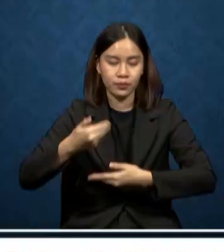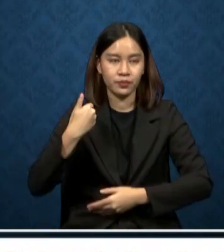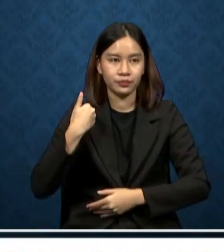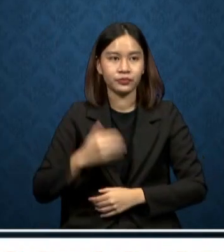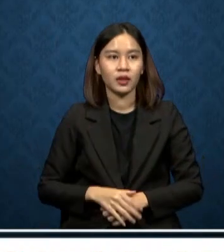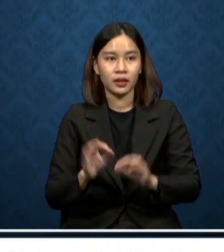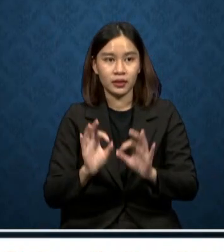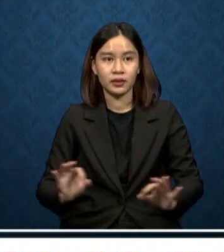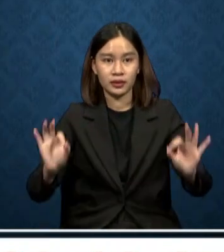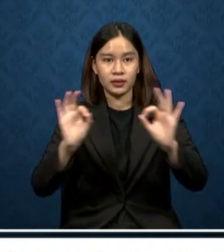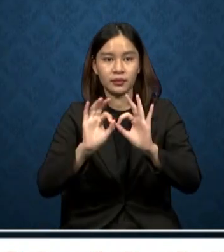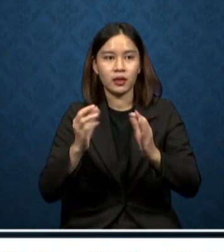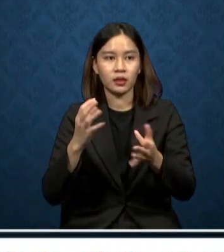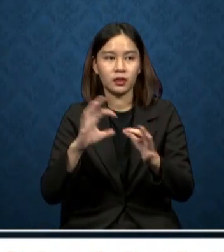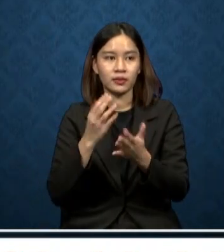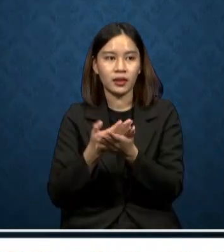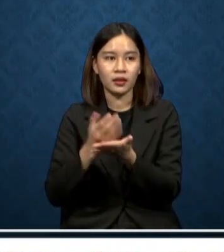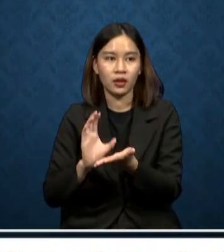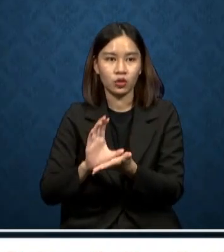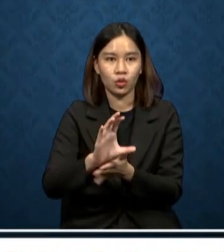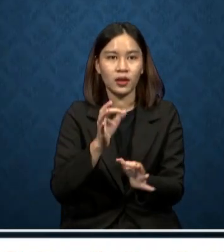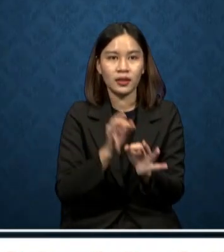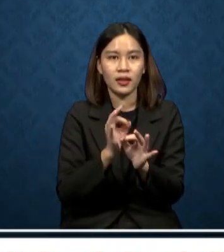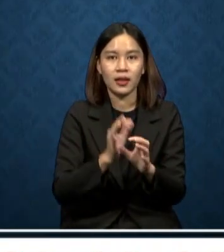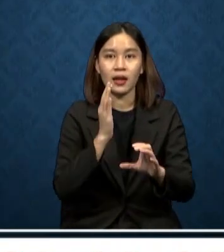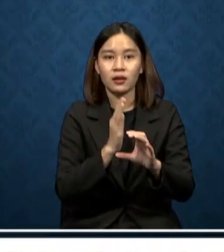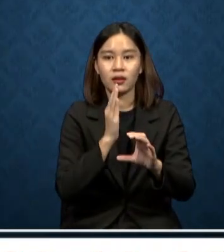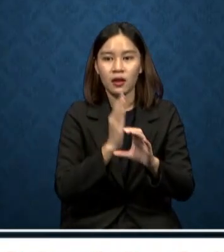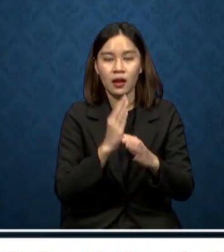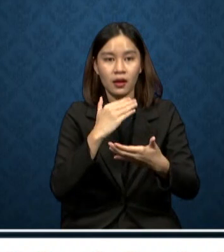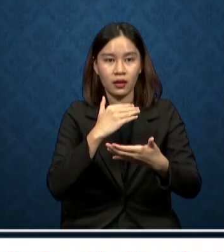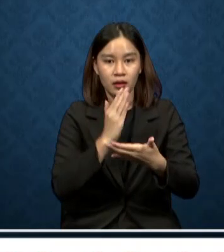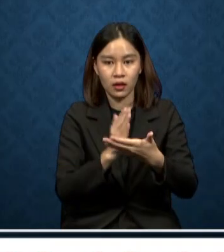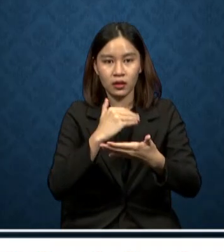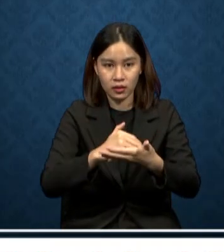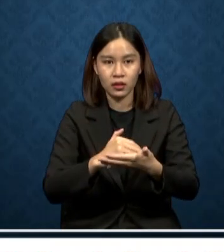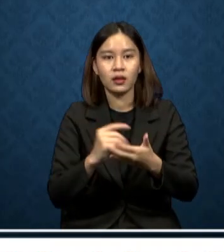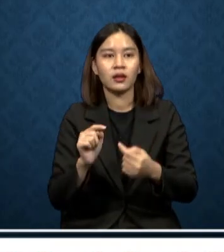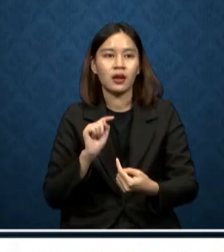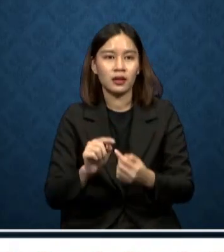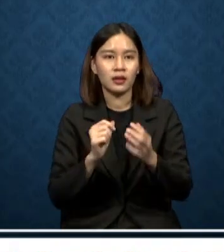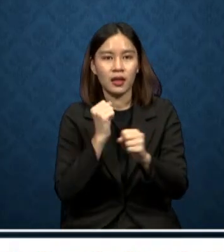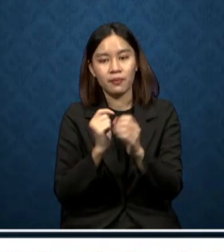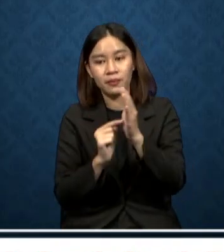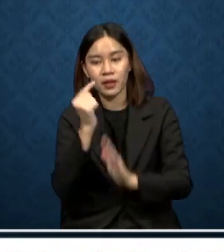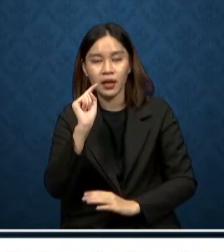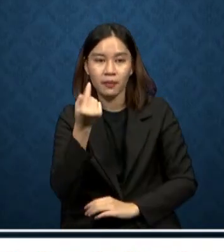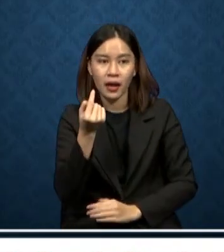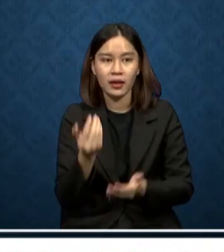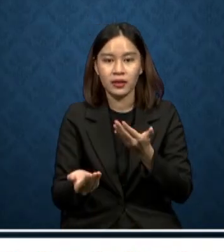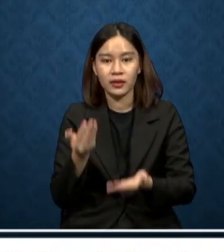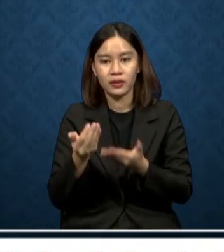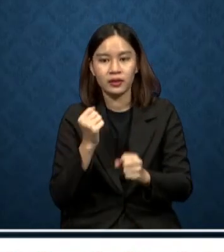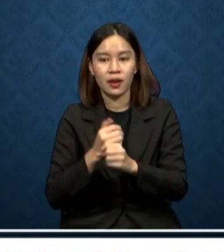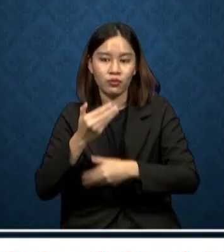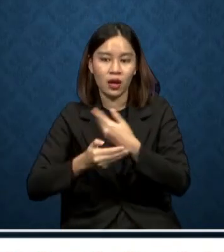ที่สำคัญอกนเงิ คื ก็เป็ส่นหนึง ผู้ที่เริ่เริงการให่ก็ดี หอใวิสา